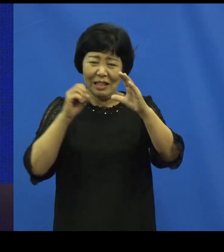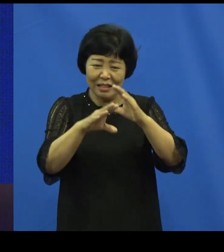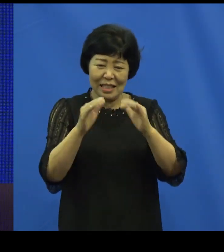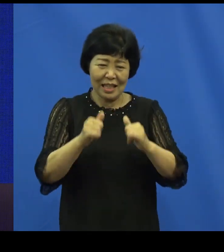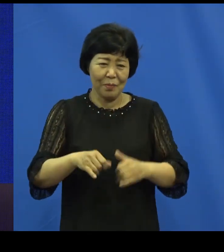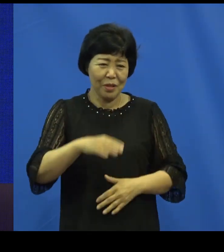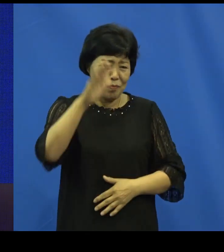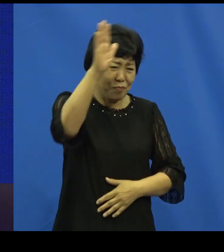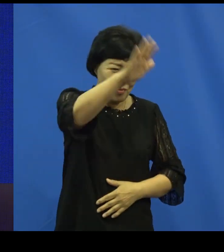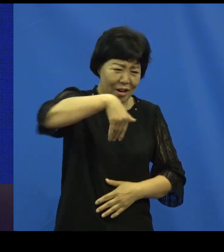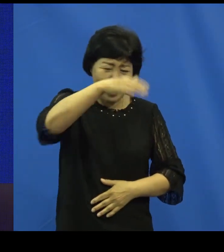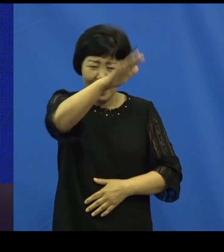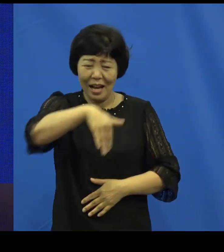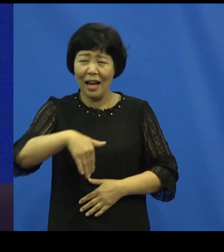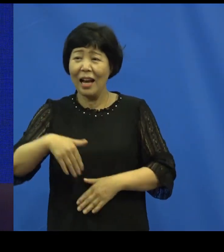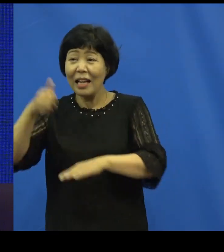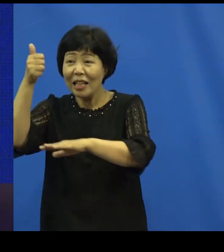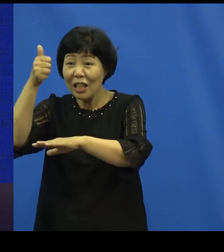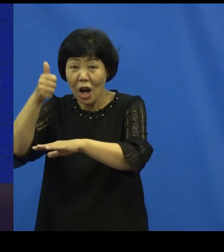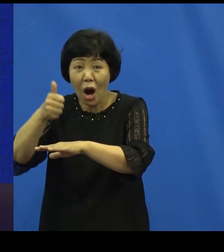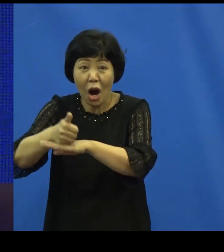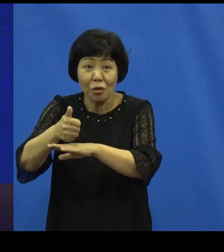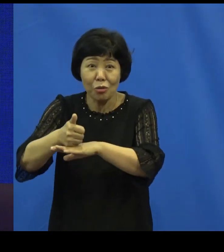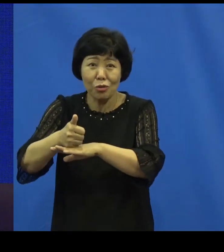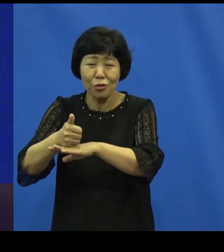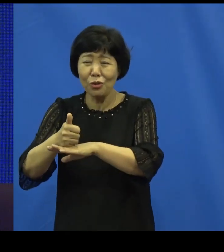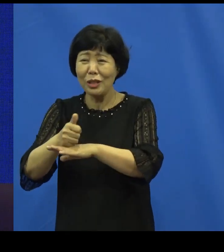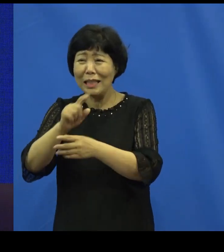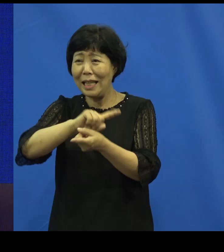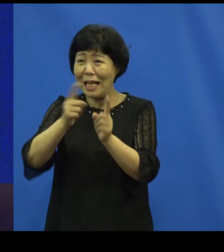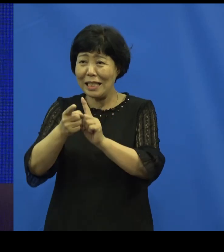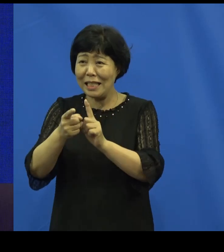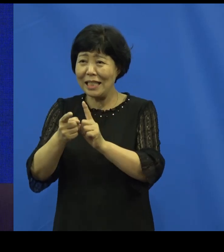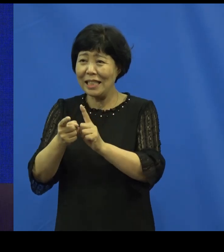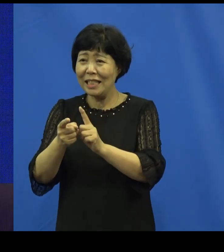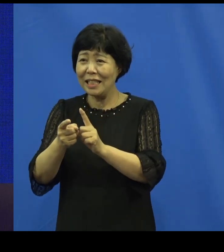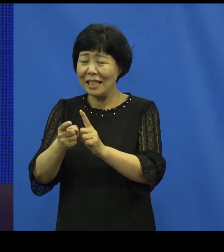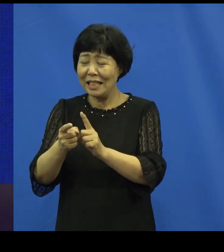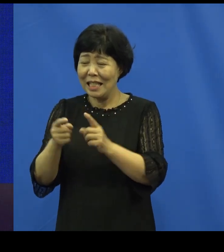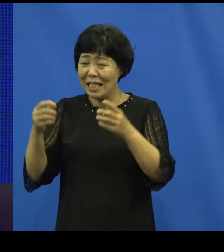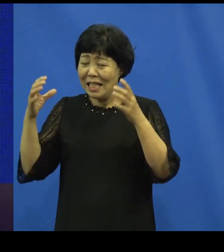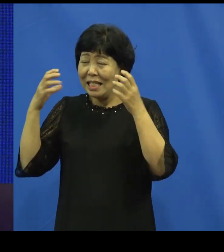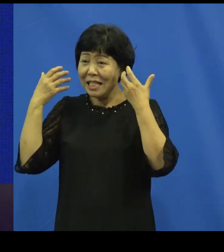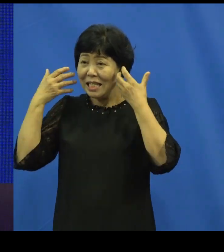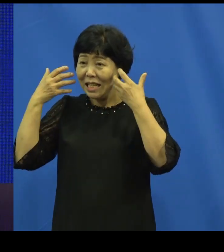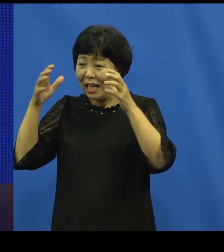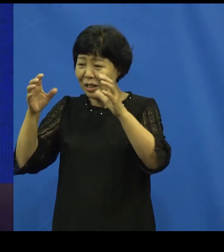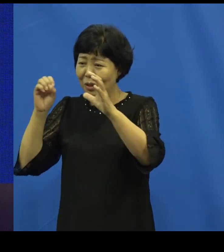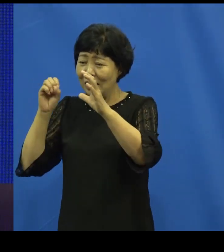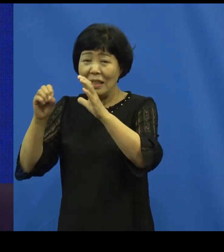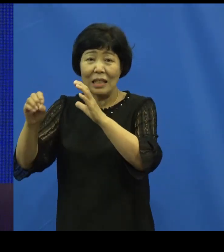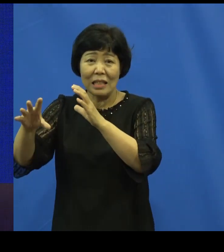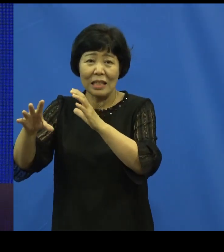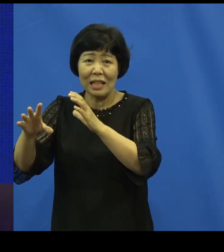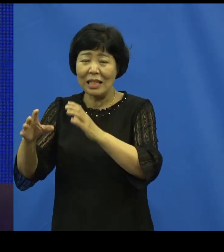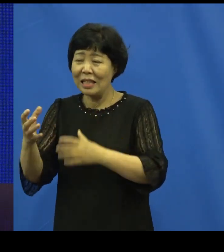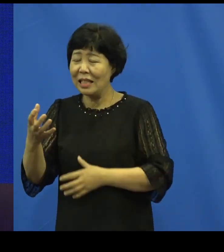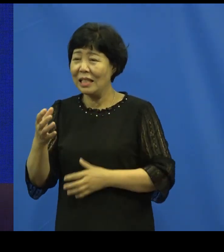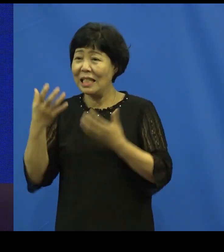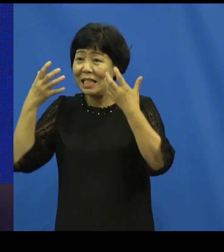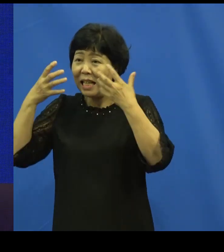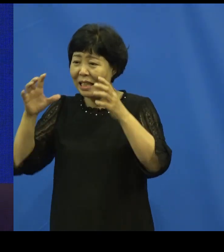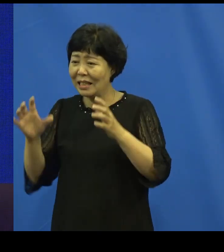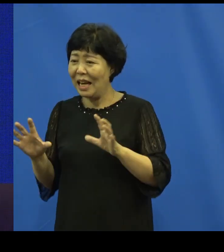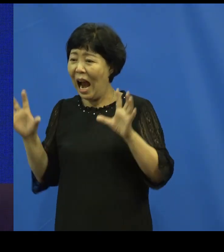던져 넣게 하였더니 그들이 굴 바닥에 닿기도 전에 사자들이 곧 그들을 움켜서 그 뼈까지 부서뜨렸더라.